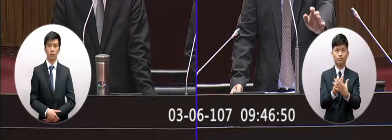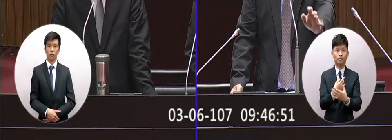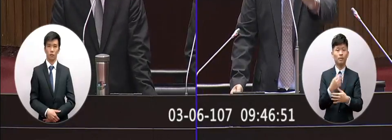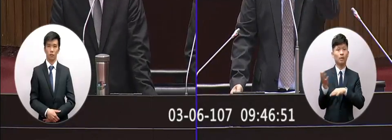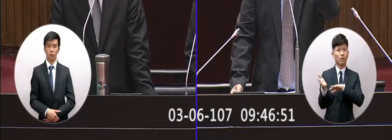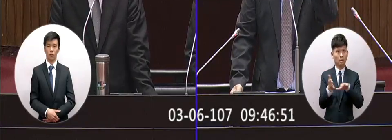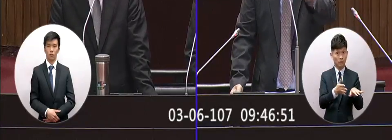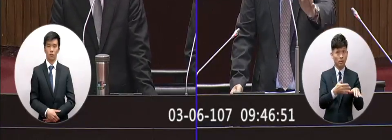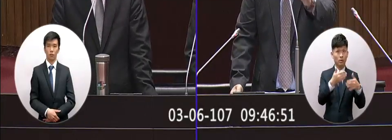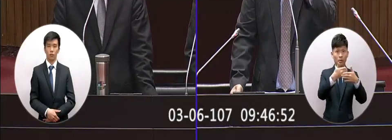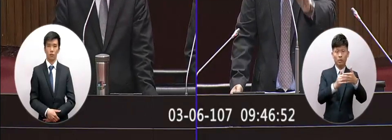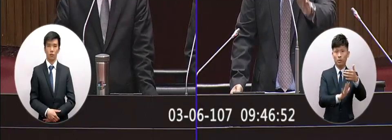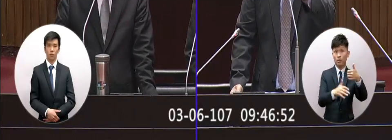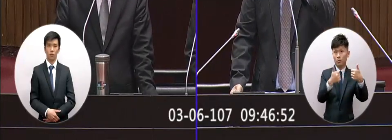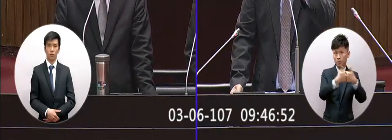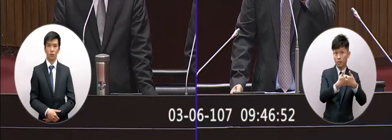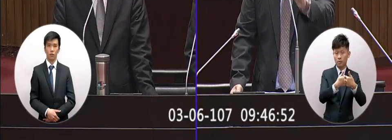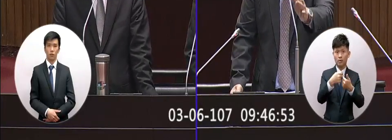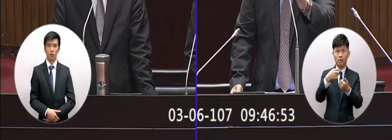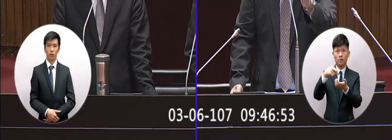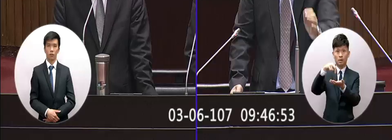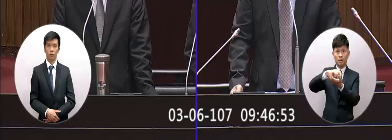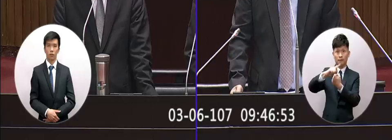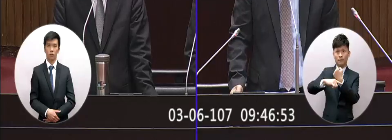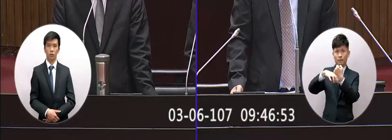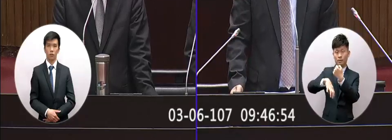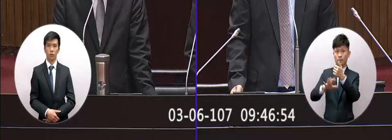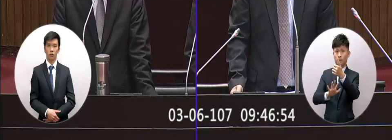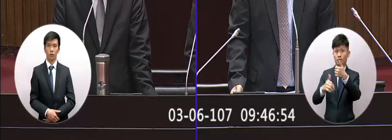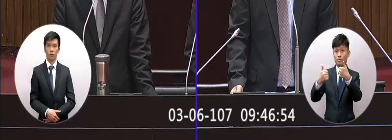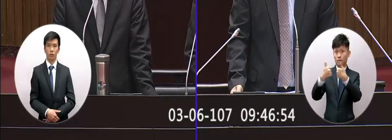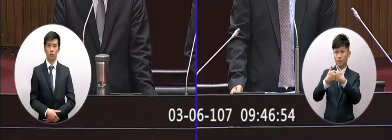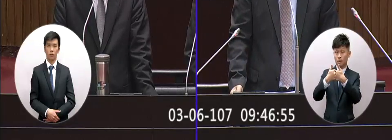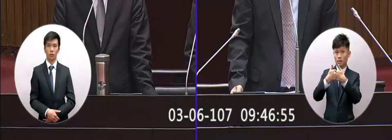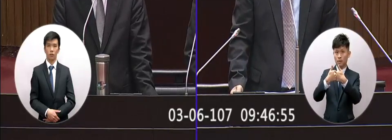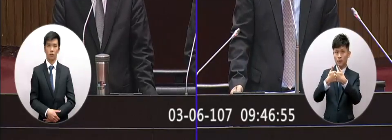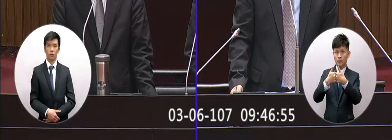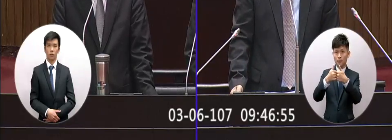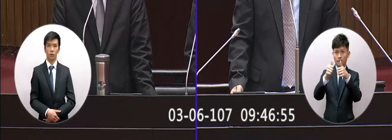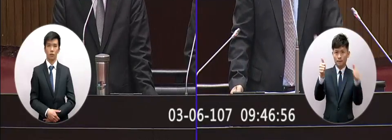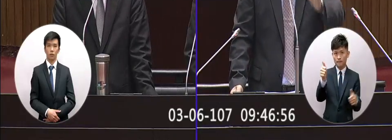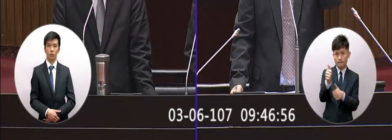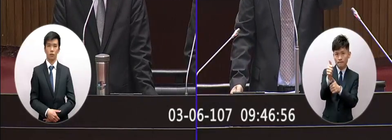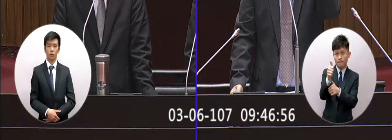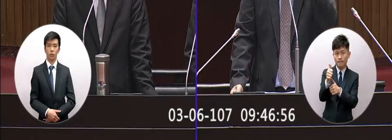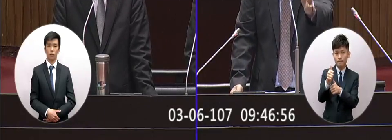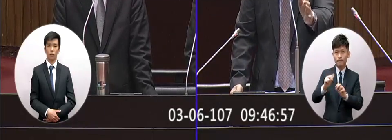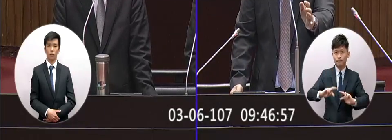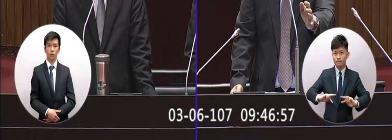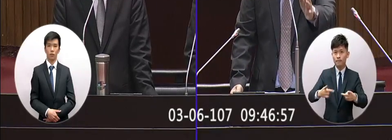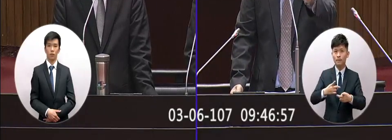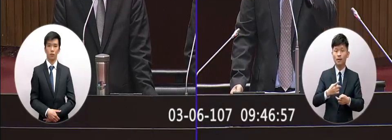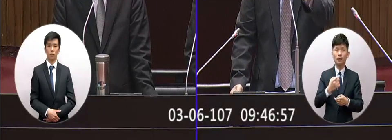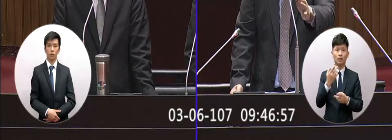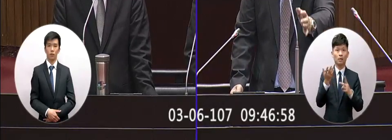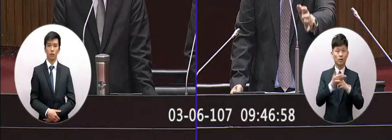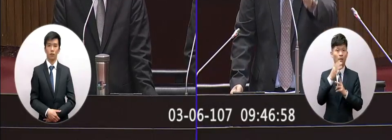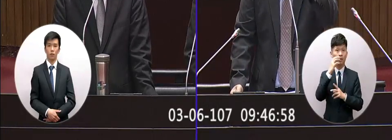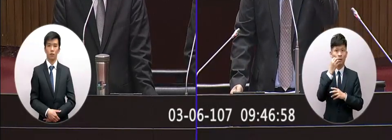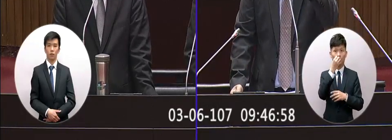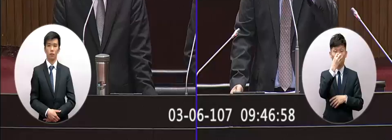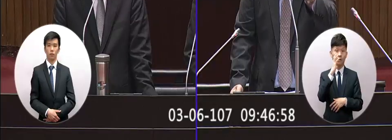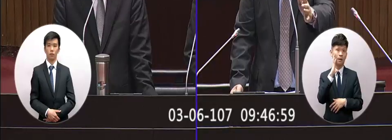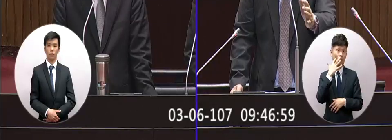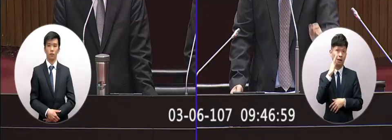陆委会在立法院的委员会归属做一些研究跟调整，或者把港澳陆委